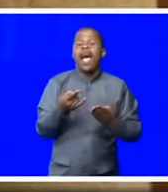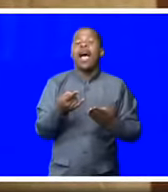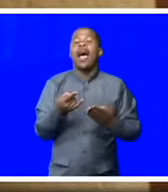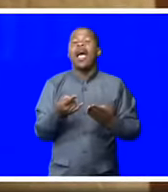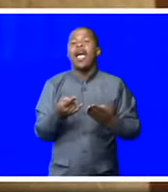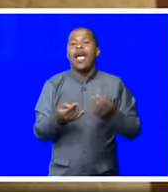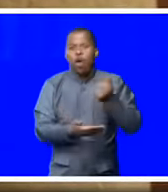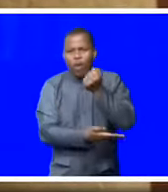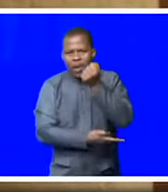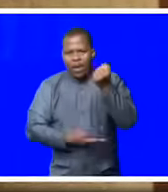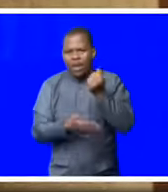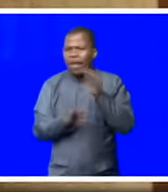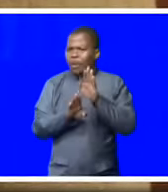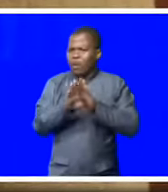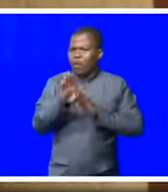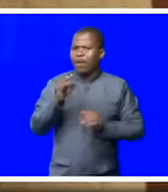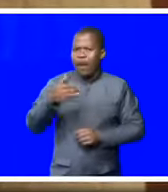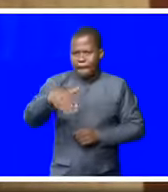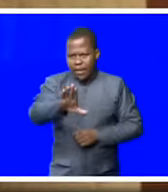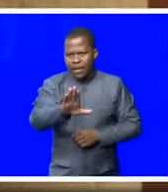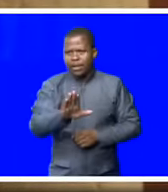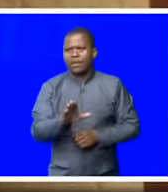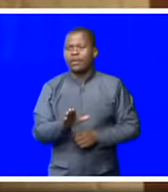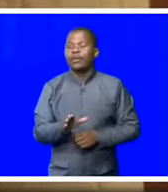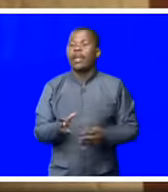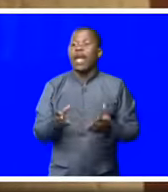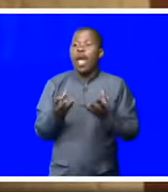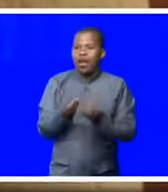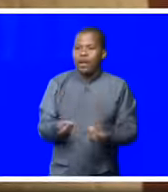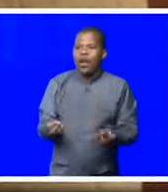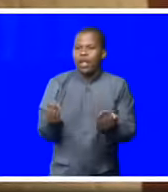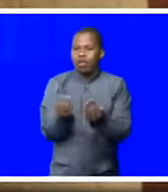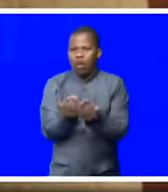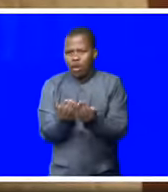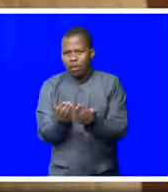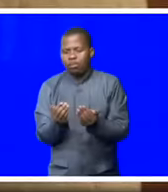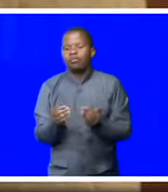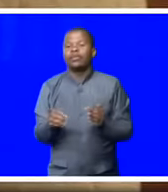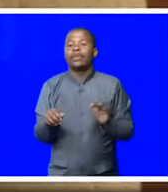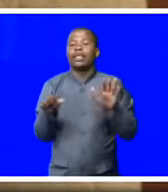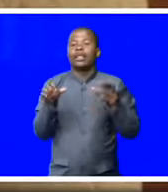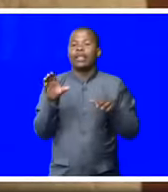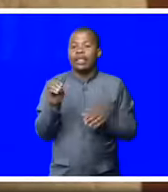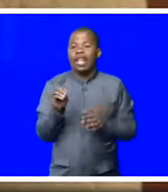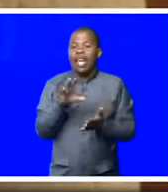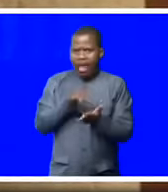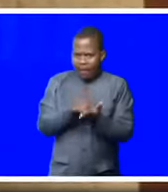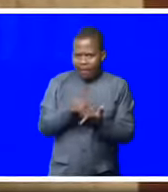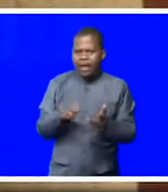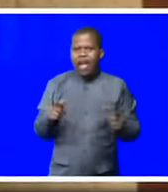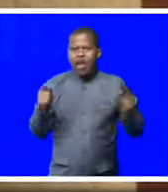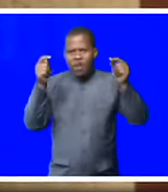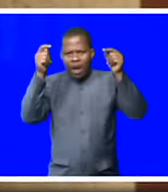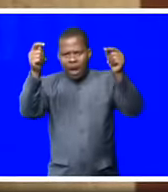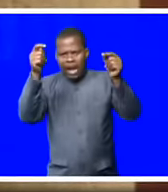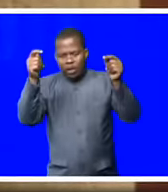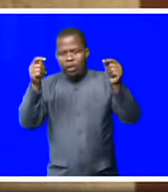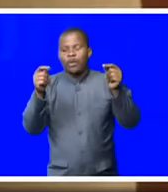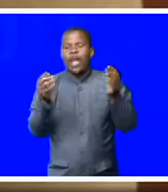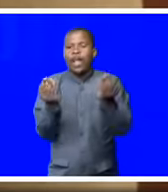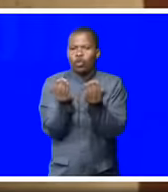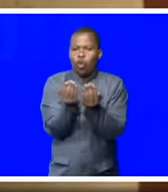bantwana besikolo acishe labafika emashumini lasithupha lakhona solo sichubeka nawo umkhankaso wokwakha